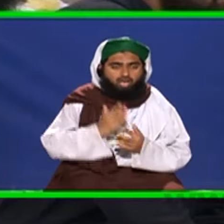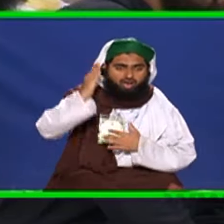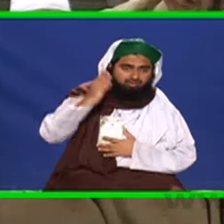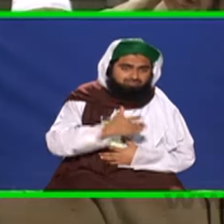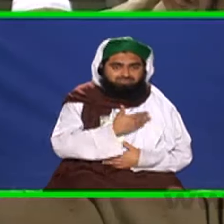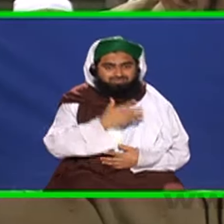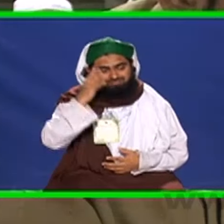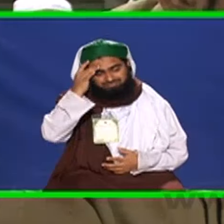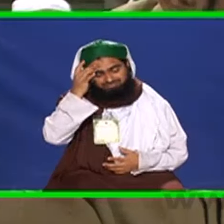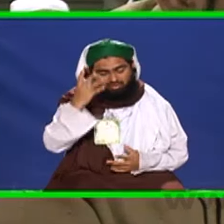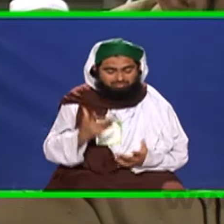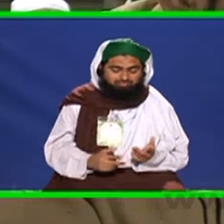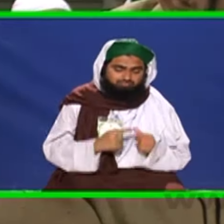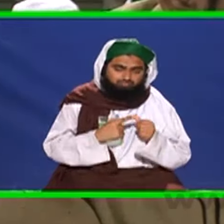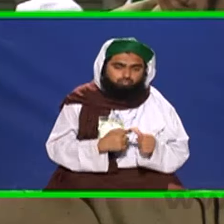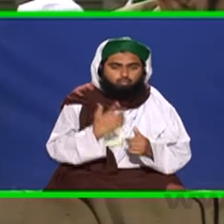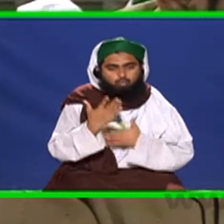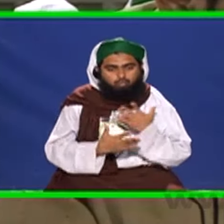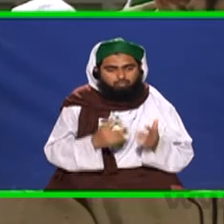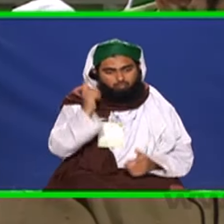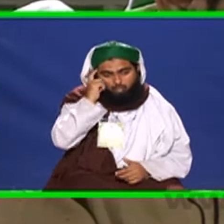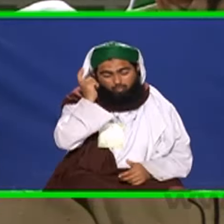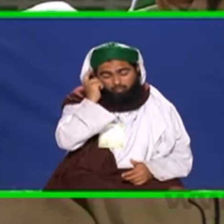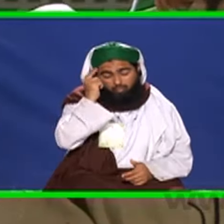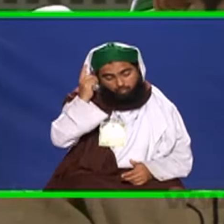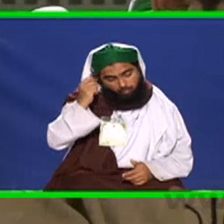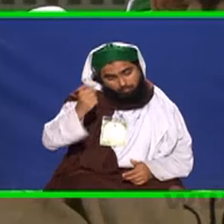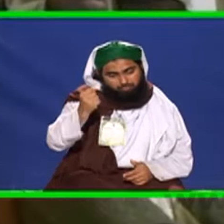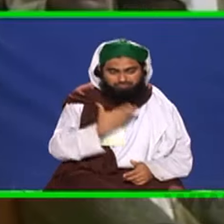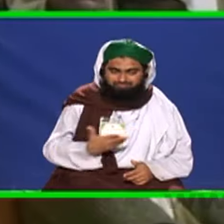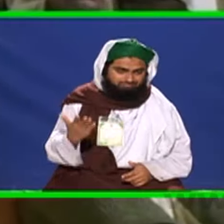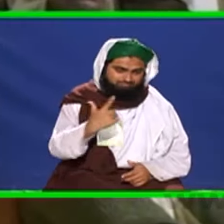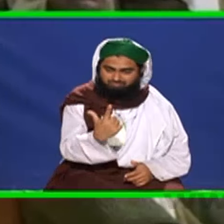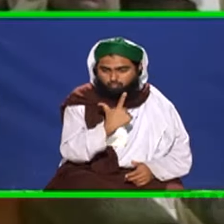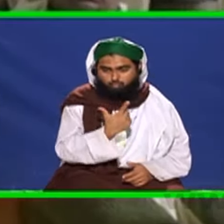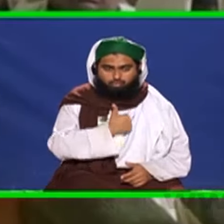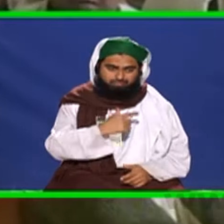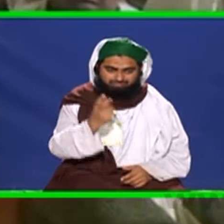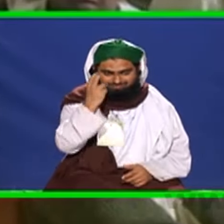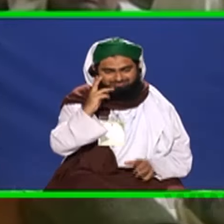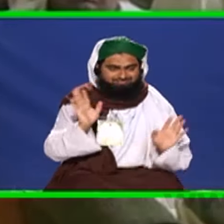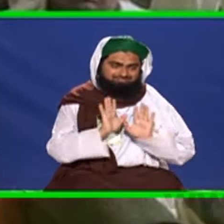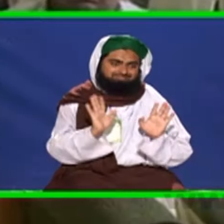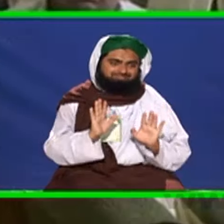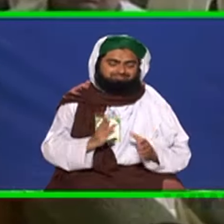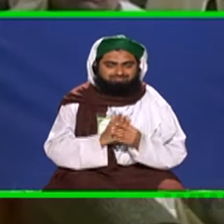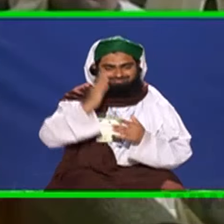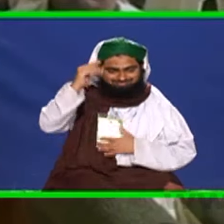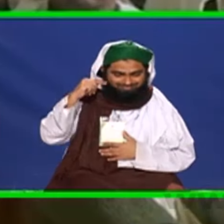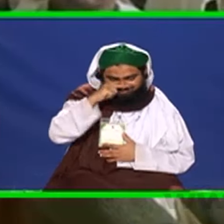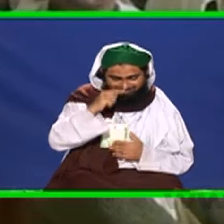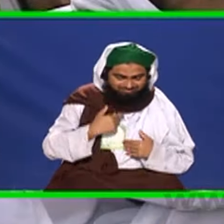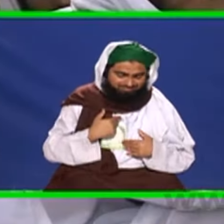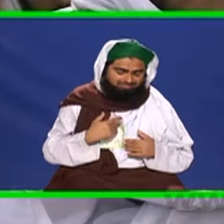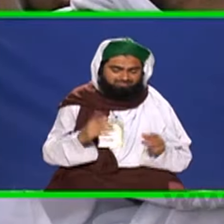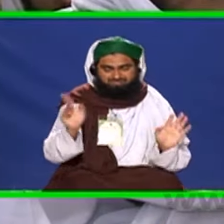پڑ جائے تو پھر یہ کہ ہم کیا جواب دیں گے. تو جواب بھی نہیں دینا, آپ کی محبت سے آپ ناراض بھی نہیں ہونا کہ سارے تو آپ اٹھوا کر شرمندہ